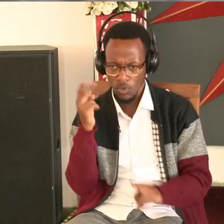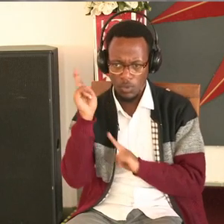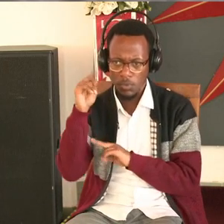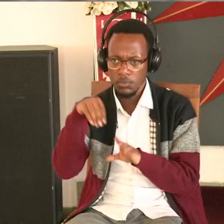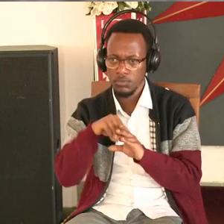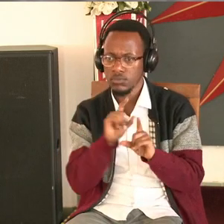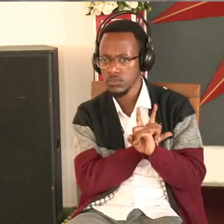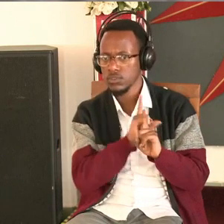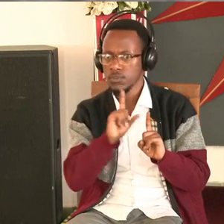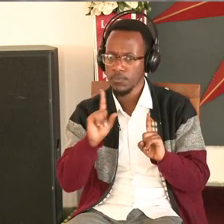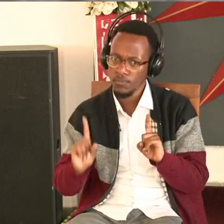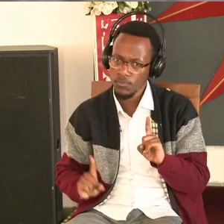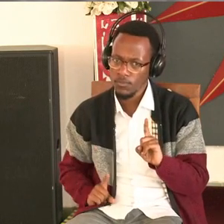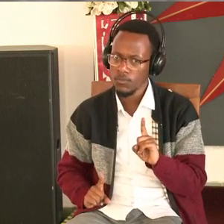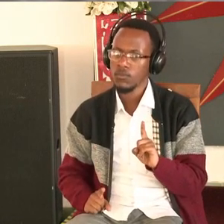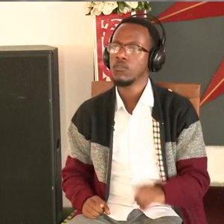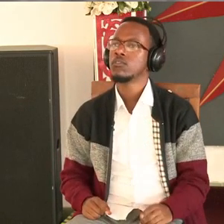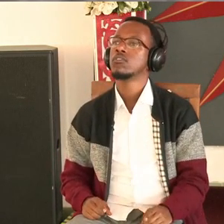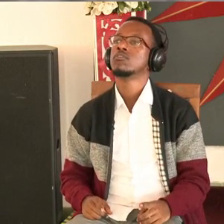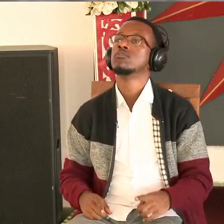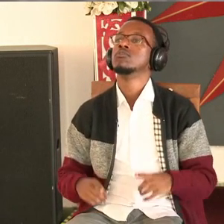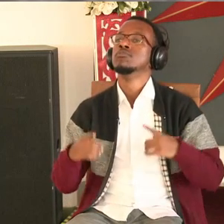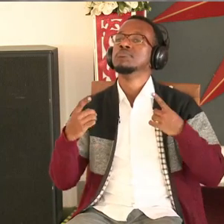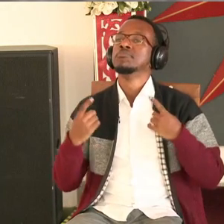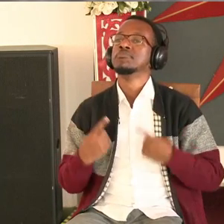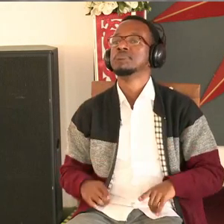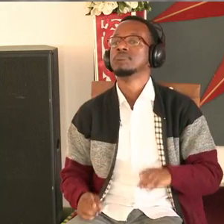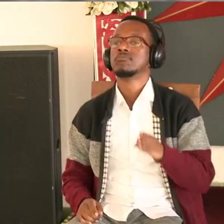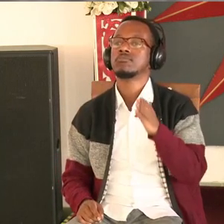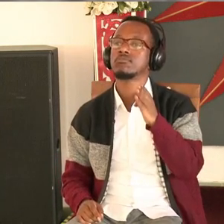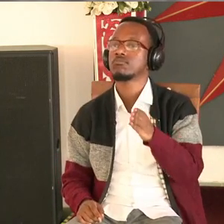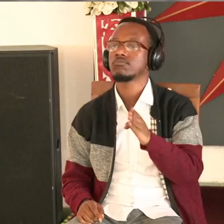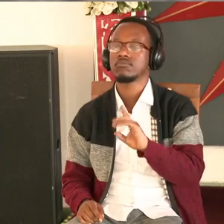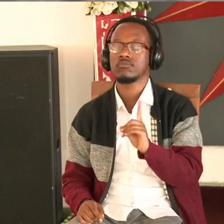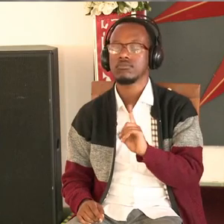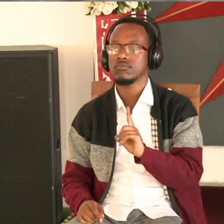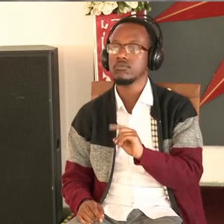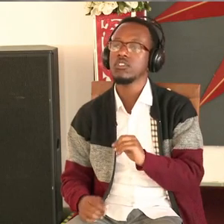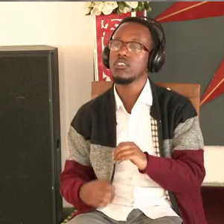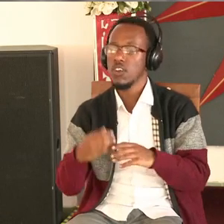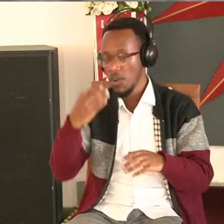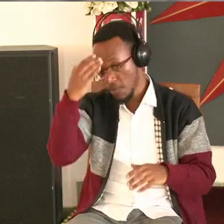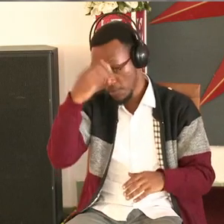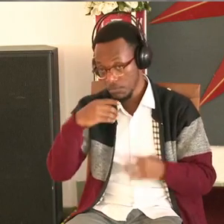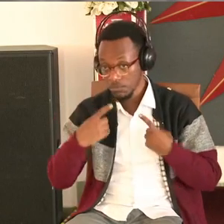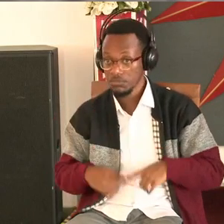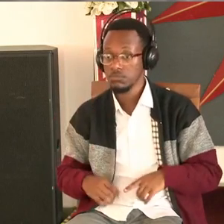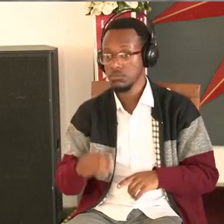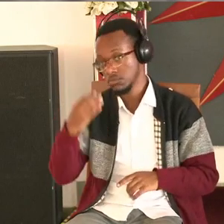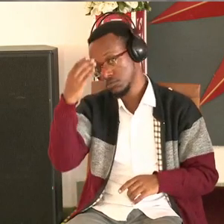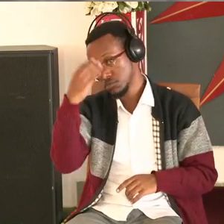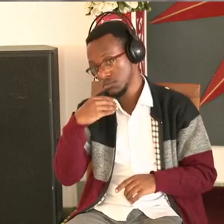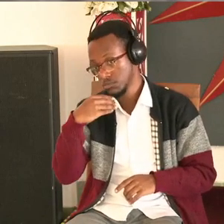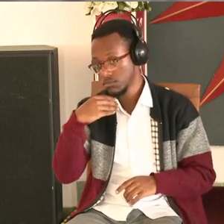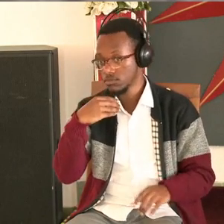Avuga ngo nta numwe mu bamutegereza uzigera ukorwa n'isoni. wabaza korwa n'isoni nta bandi